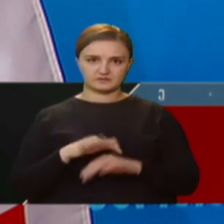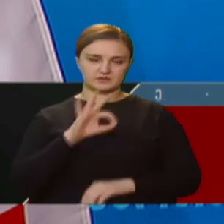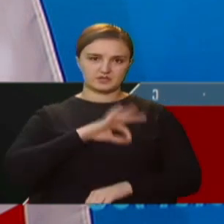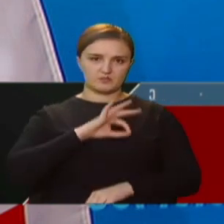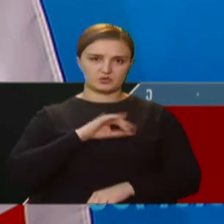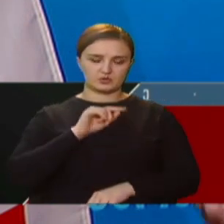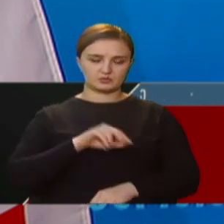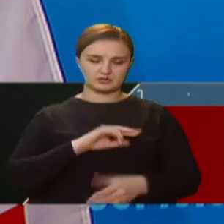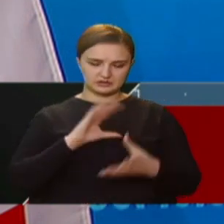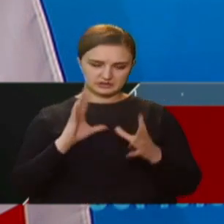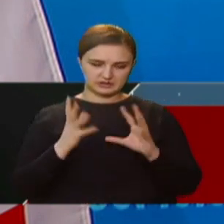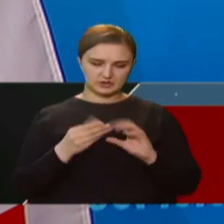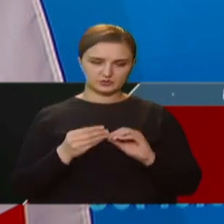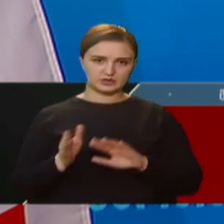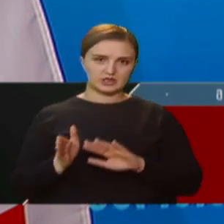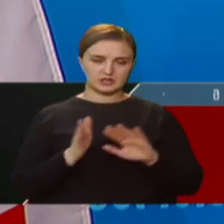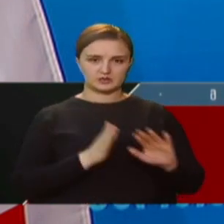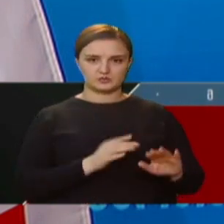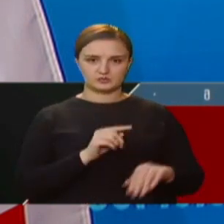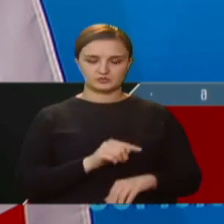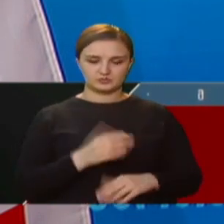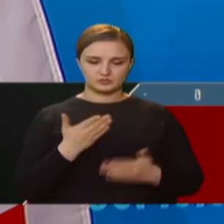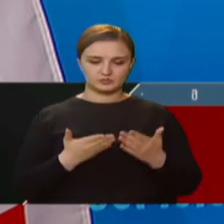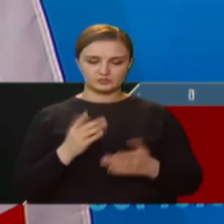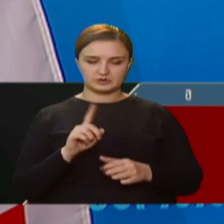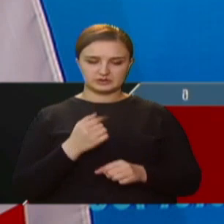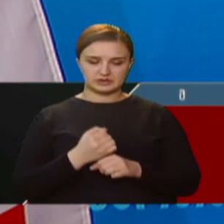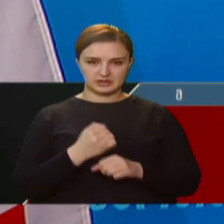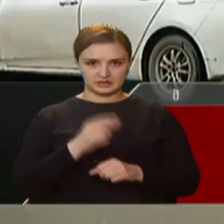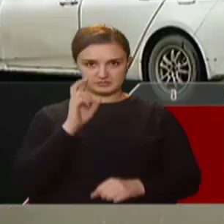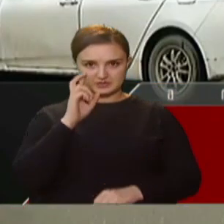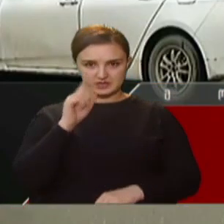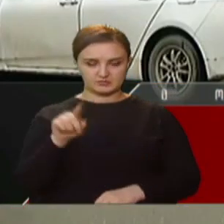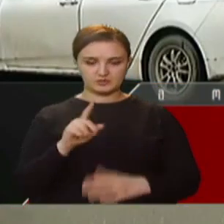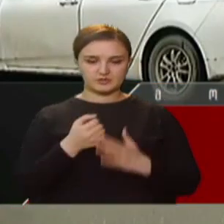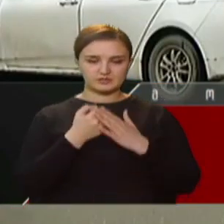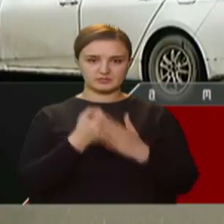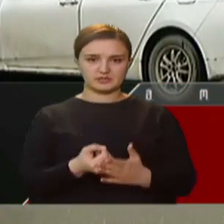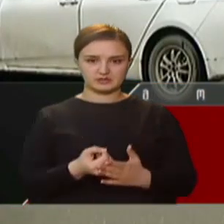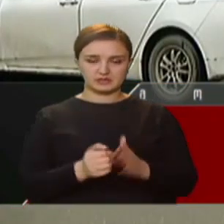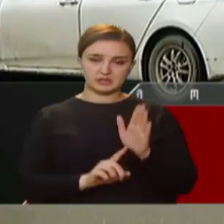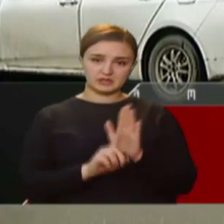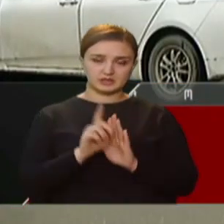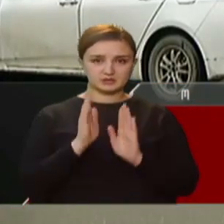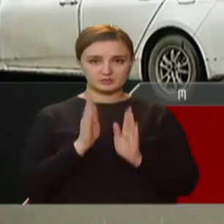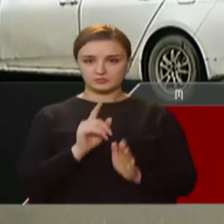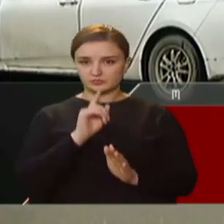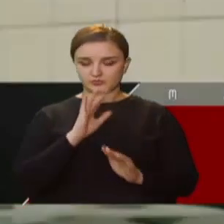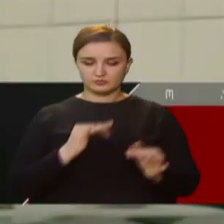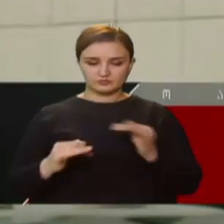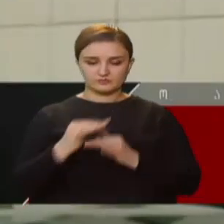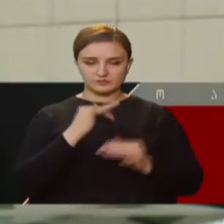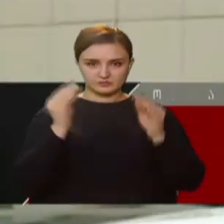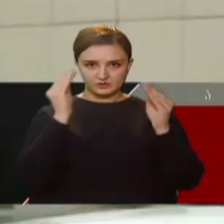გამოიყენოს და საერთოდ გვერდზე გადადოს ის თუ რას აკეთებს სახელმწიფო, რას მიაღწია. დაიწყება თუ არა მსჯელობა